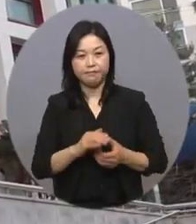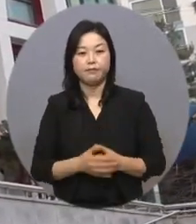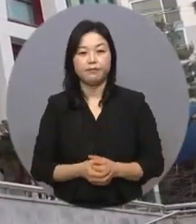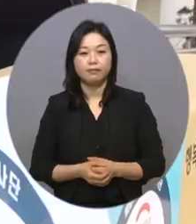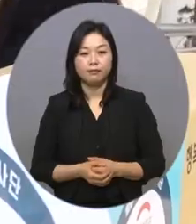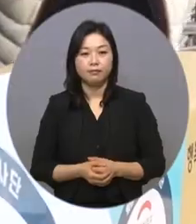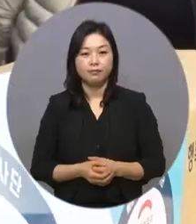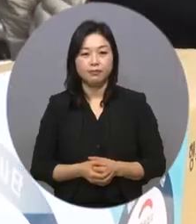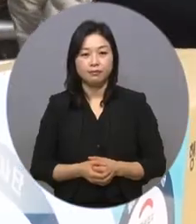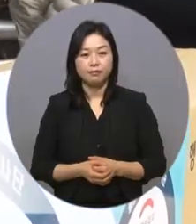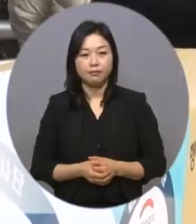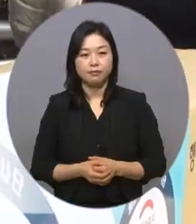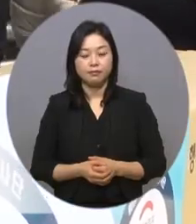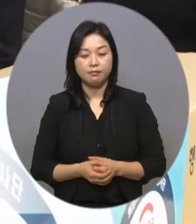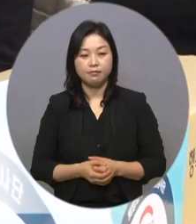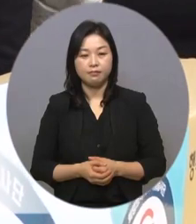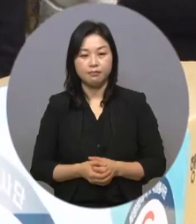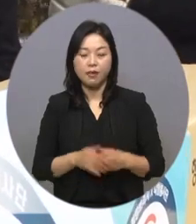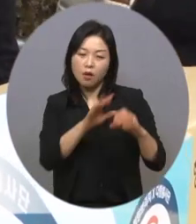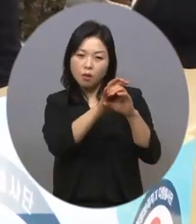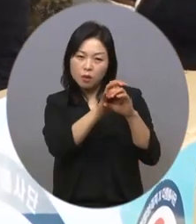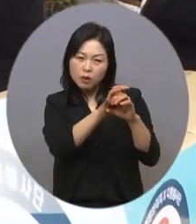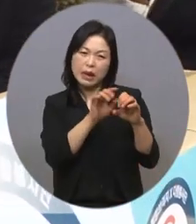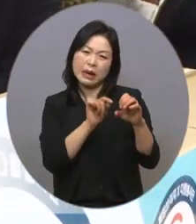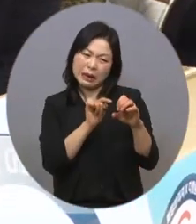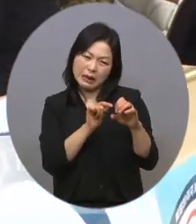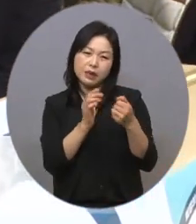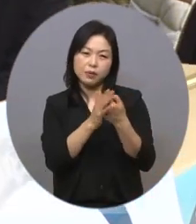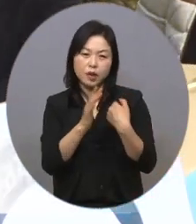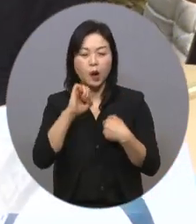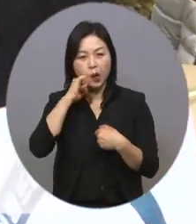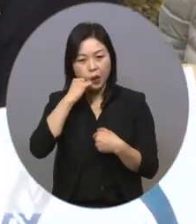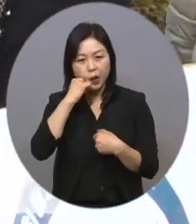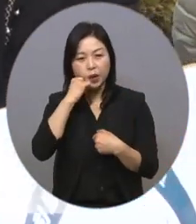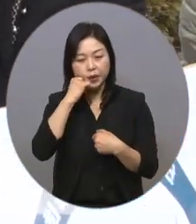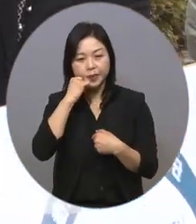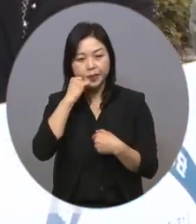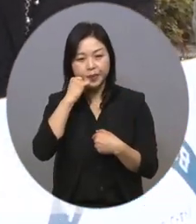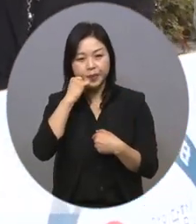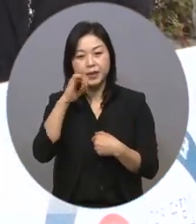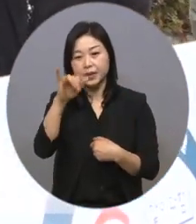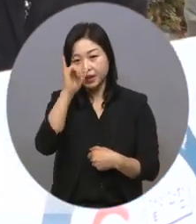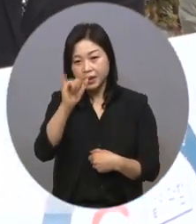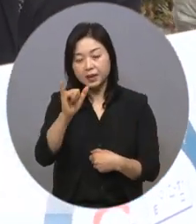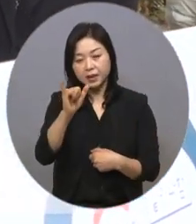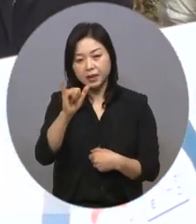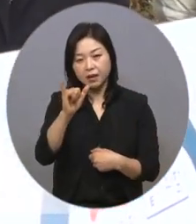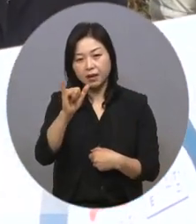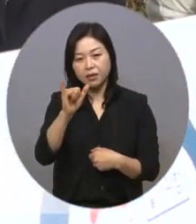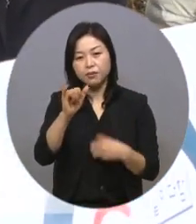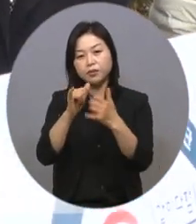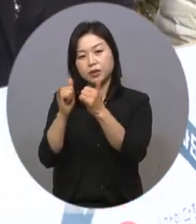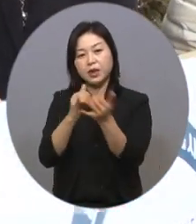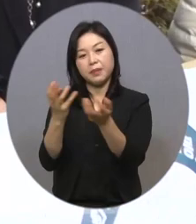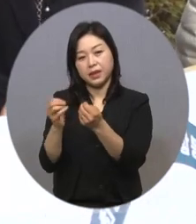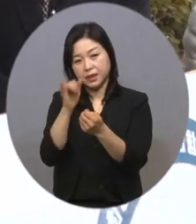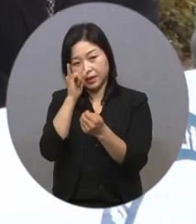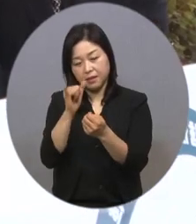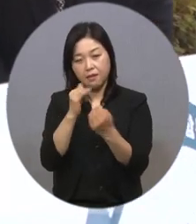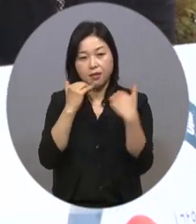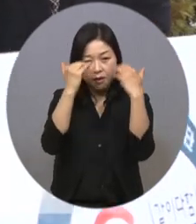있습니다. 하여튼 코로나로 어려움을 겪는 재난 취약계층이 많은데요. 성인들,